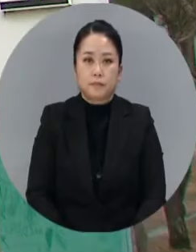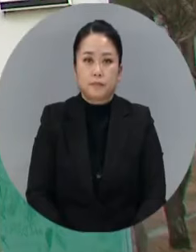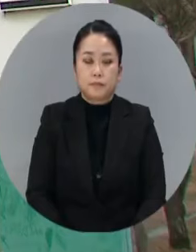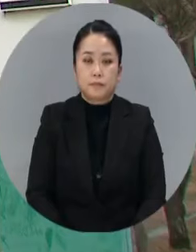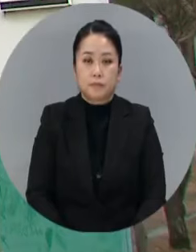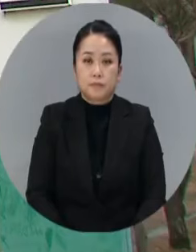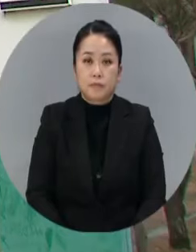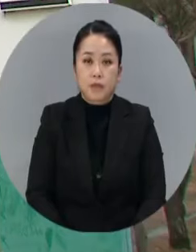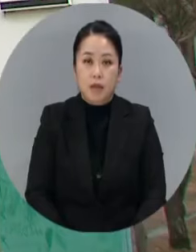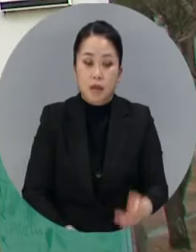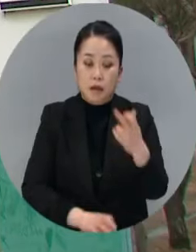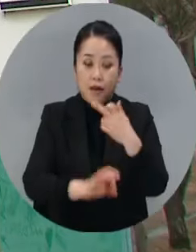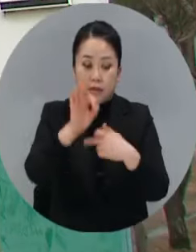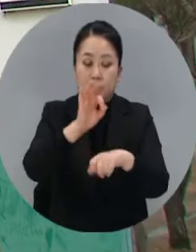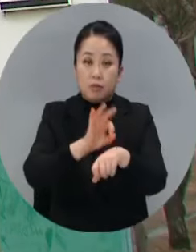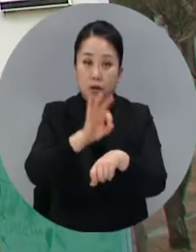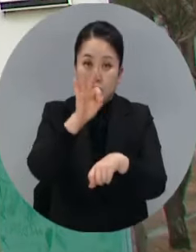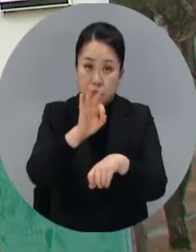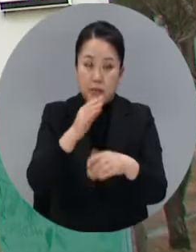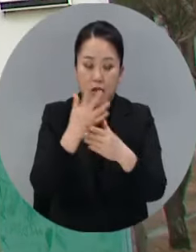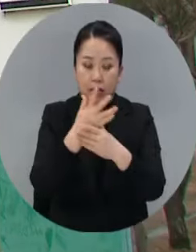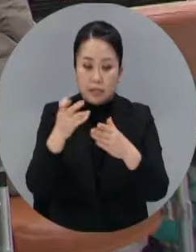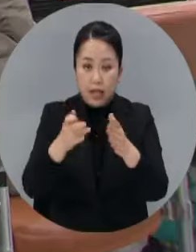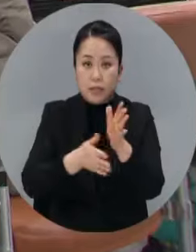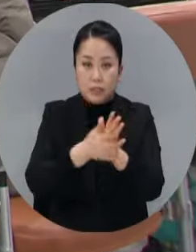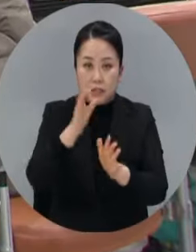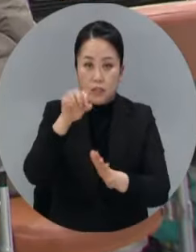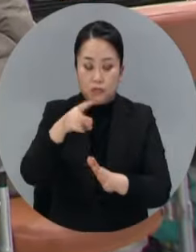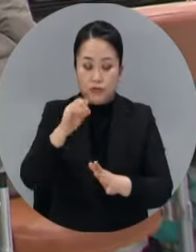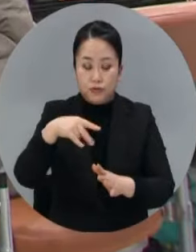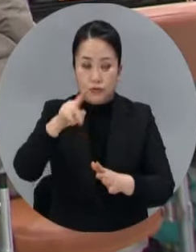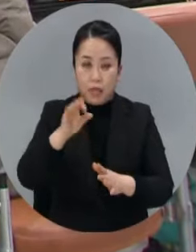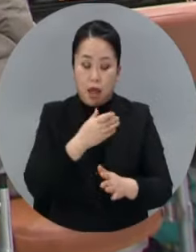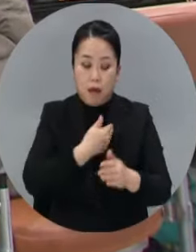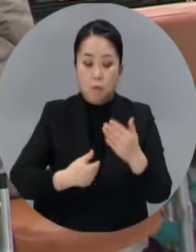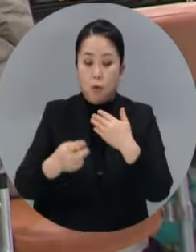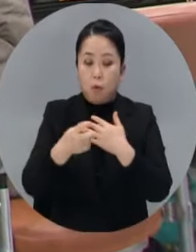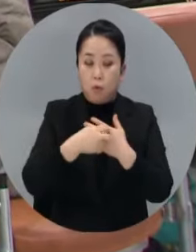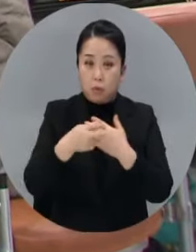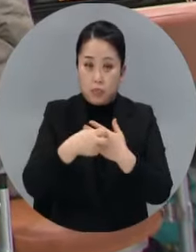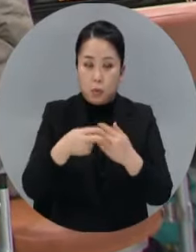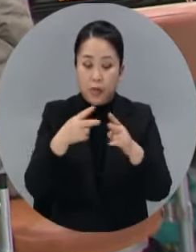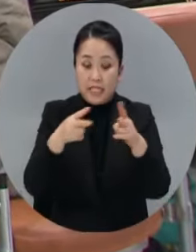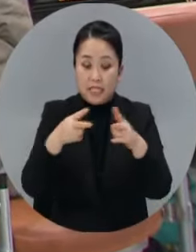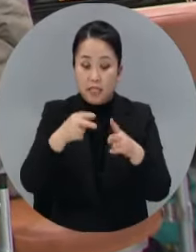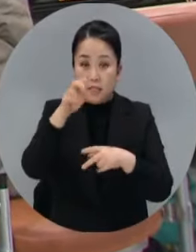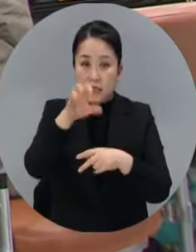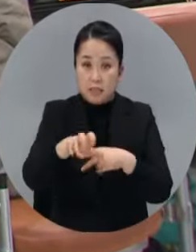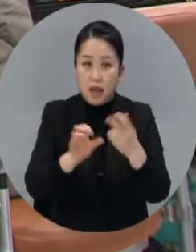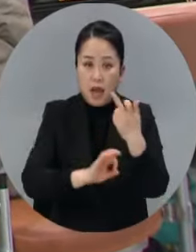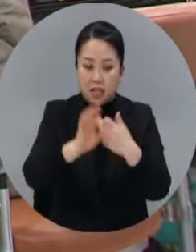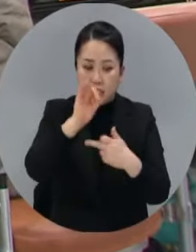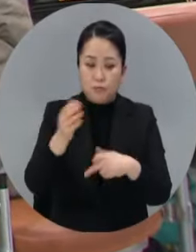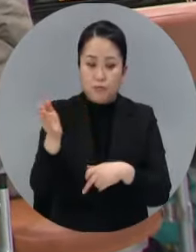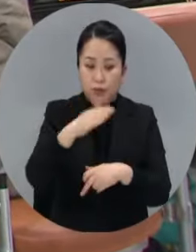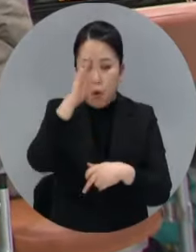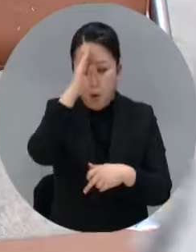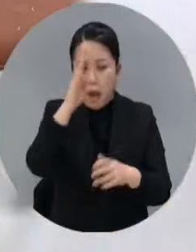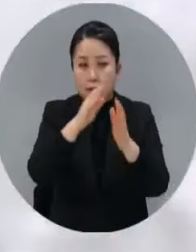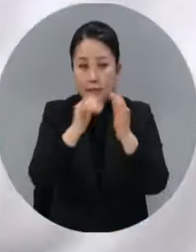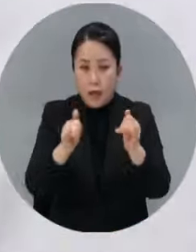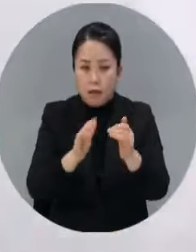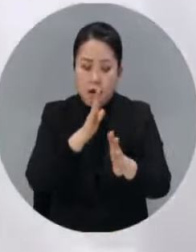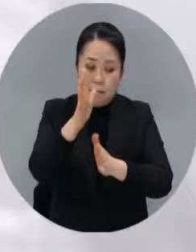오전 10시 양산시 웅상 보건지소 2층 발급 장구는 아침부터 찾아드는 환자들의